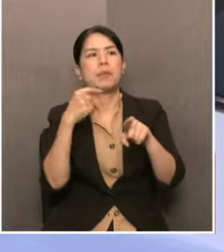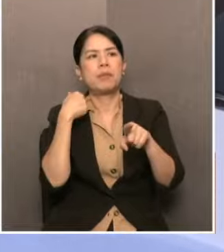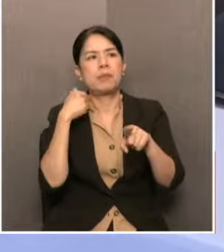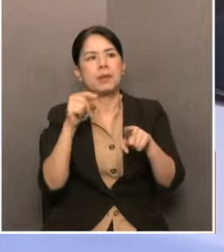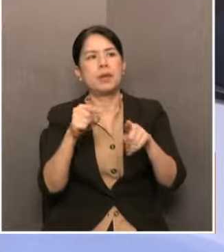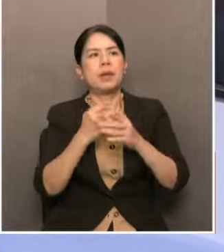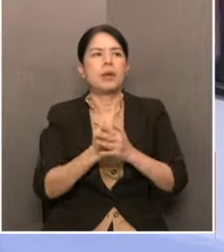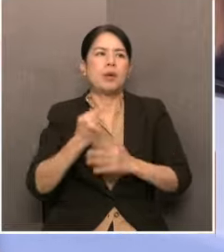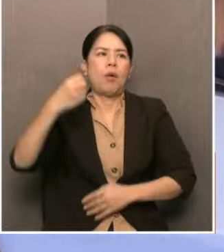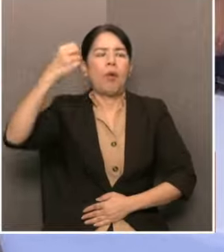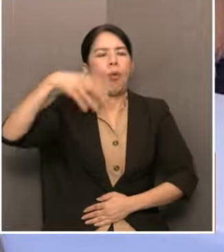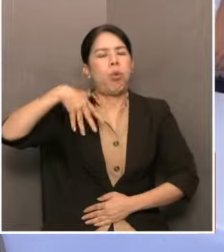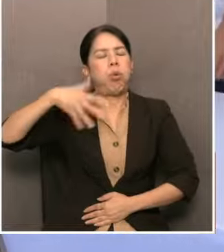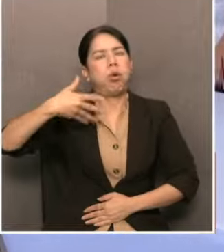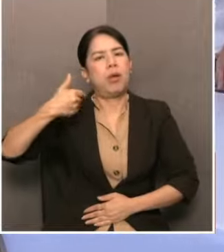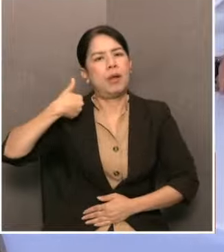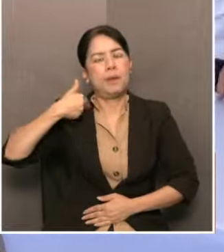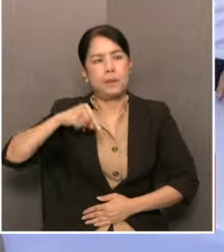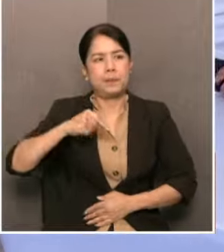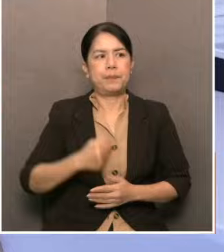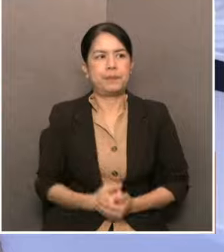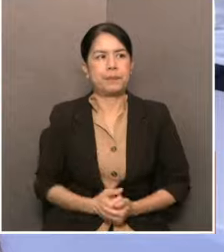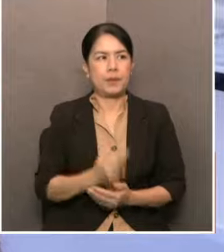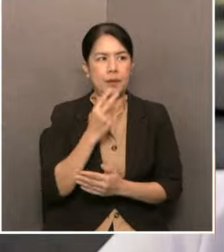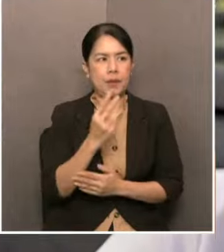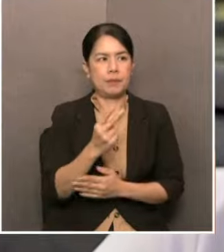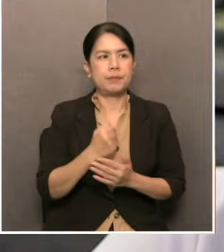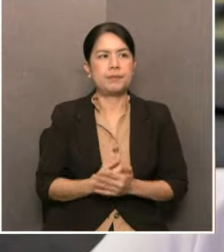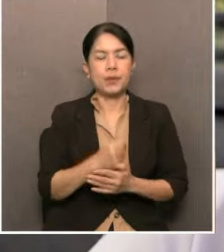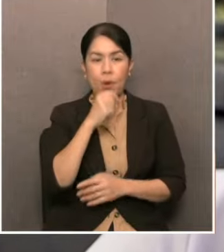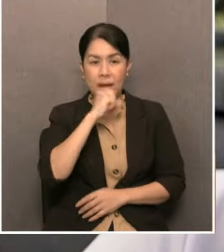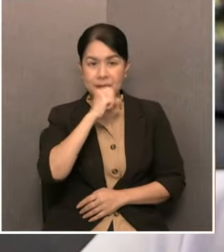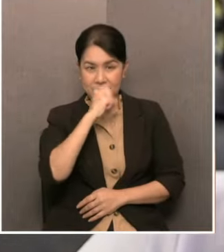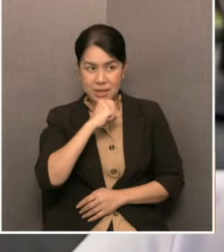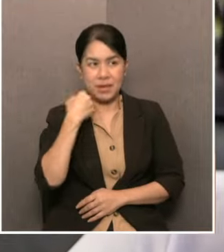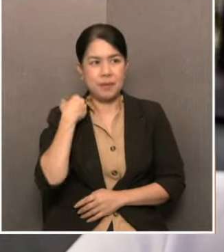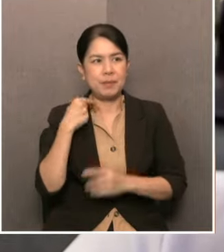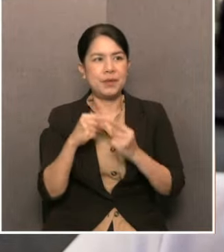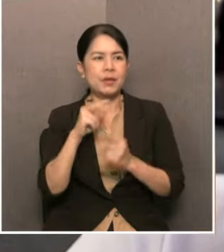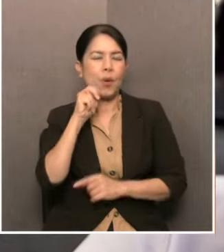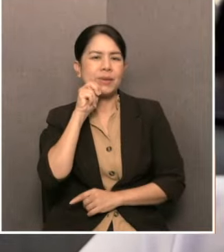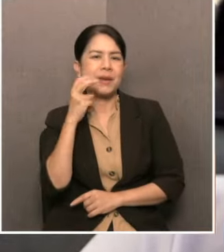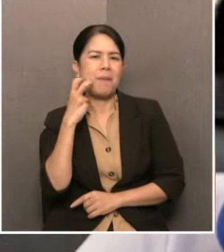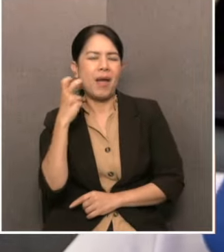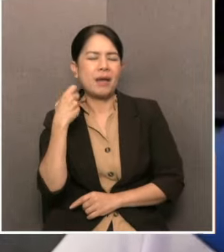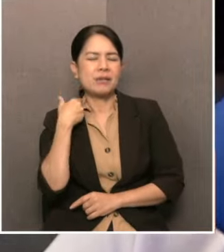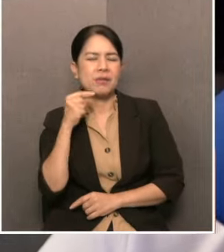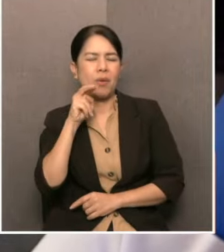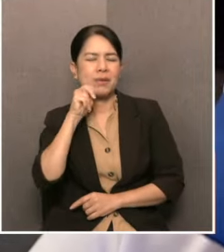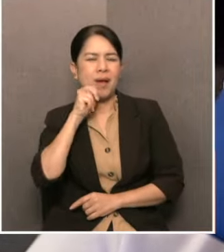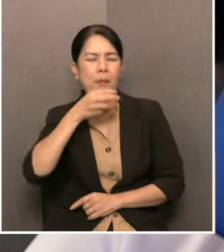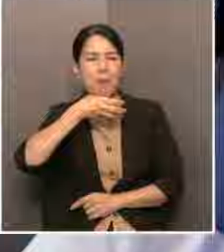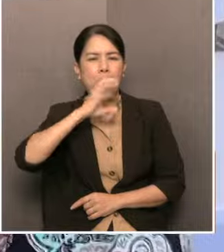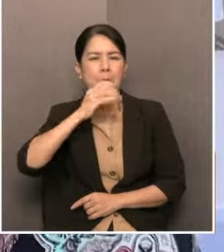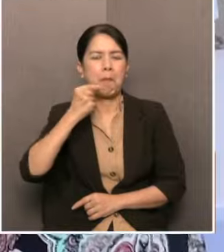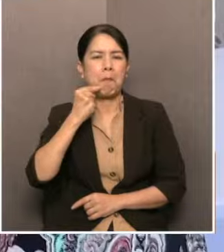ันเพราอากามนร้อนจัด la screem ขายดีน้ำเย็แบนี้ก็ขายดีเหมือนกันต้รบกินดด้